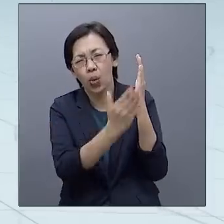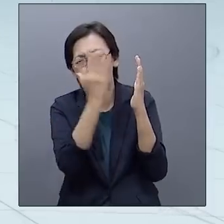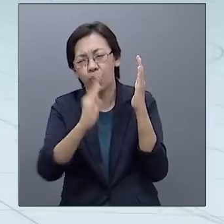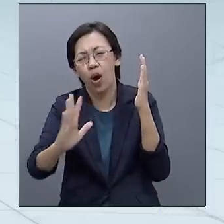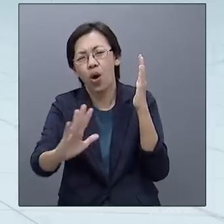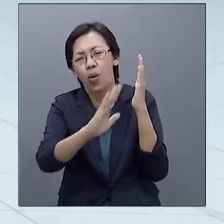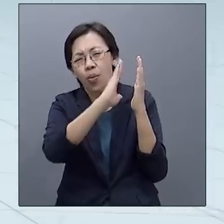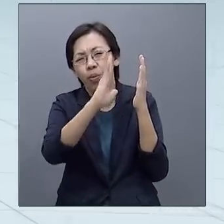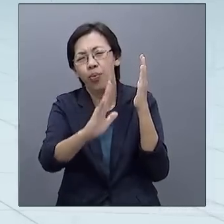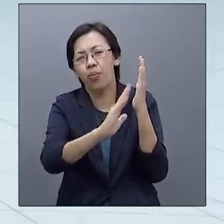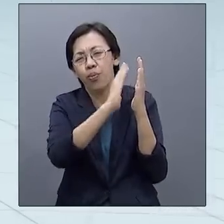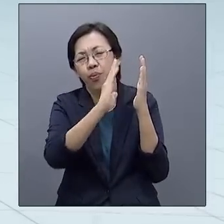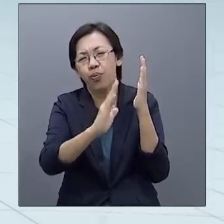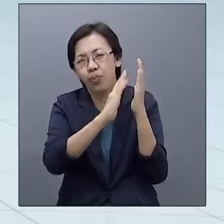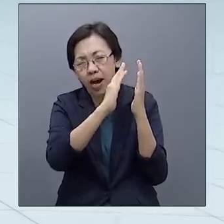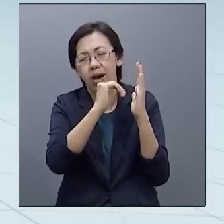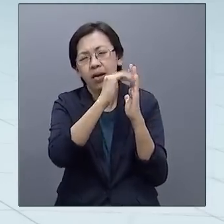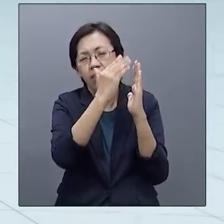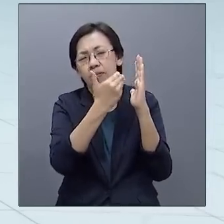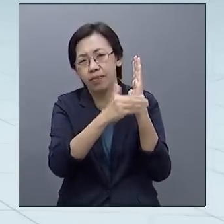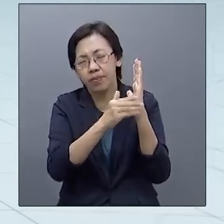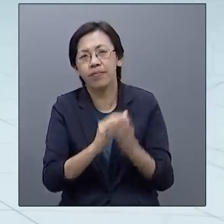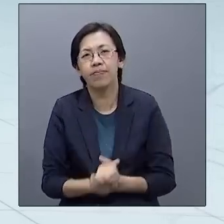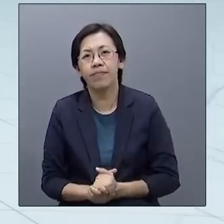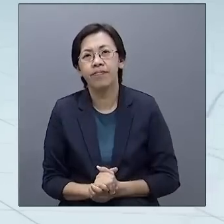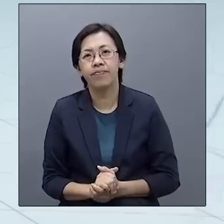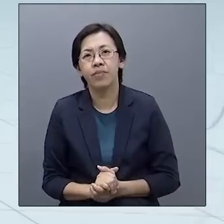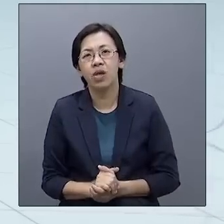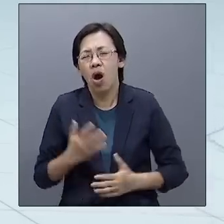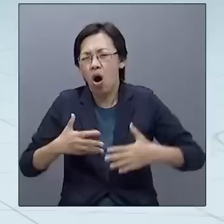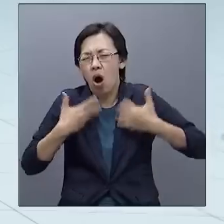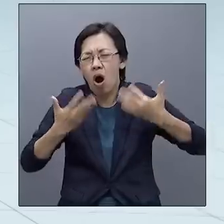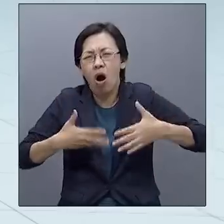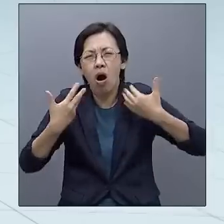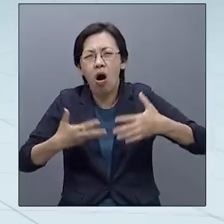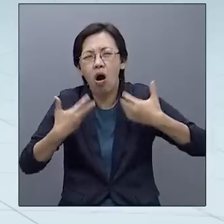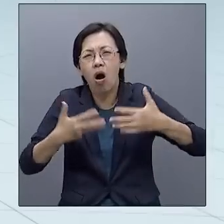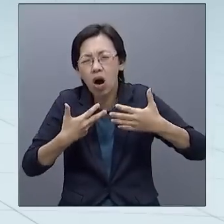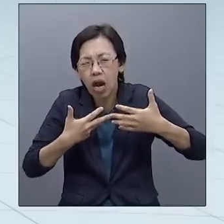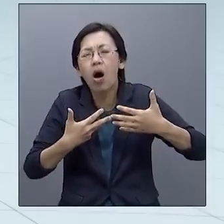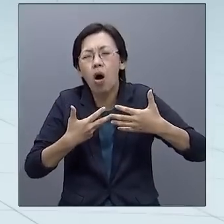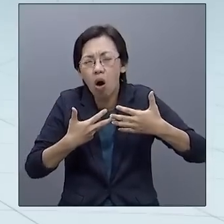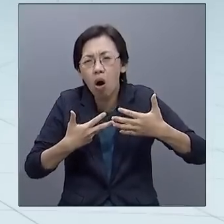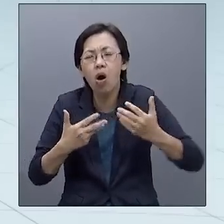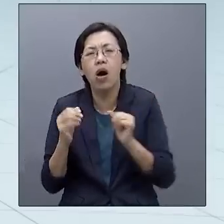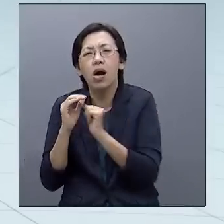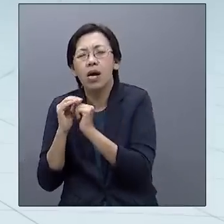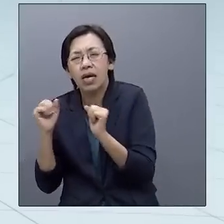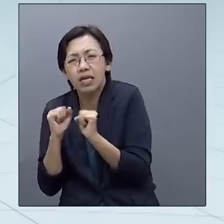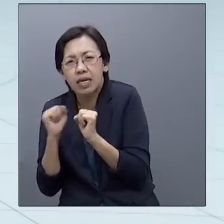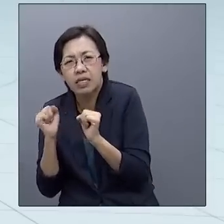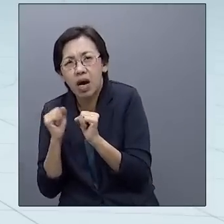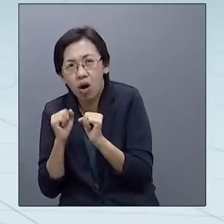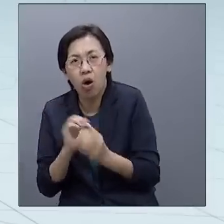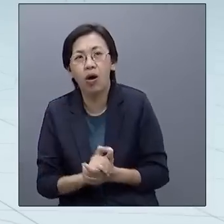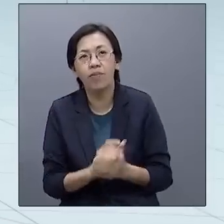ในพื้นที่ภาคประเทศไทยตอนบนนะคะในขณะที่มีอากาศร้อนจัดอยู่ลักษณะเดียวกันนี้นะคะก็จะส่งผลให้กระแสลมใ